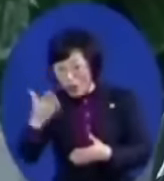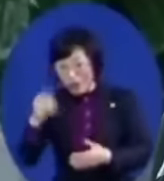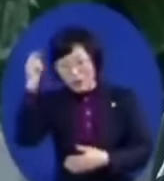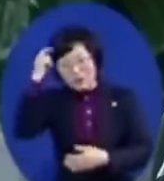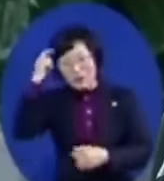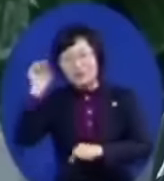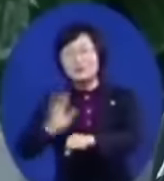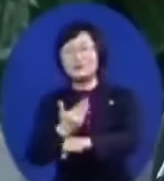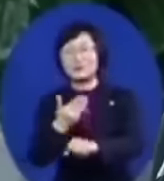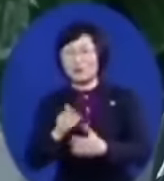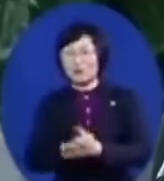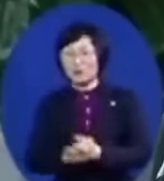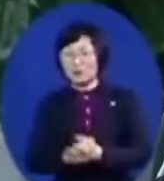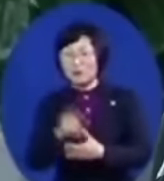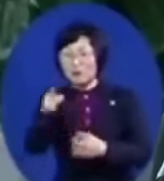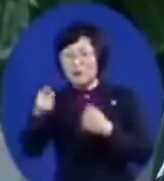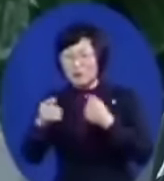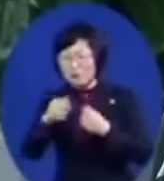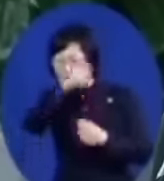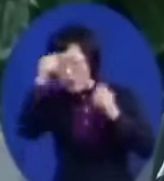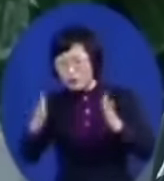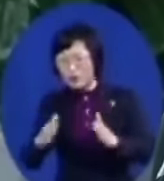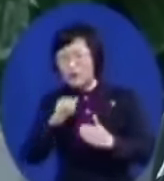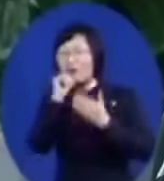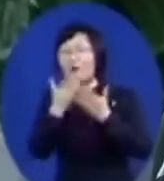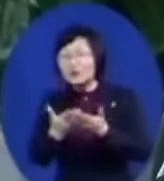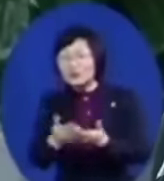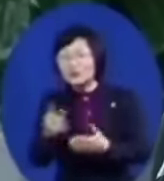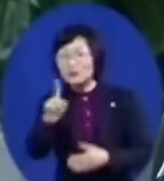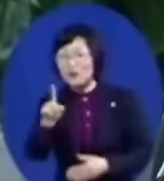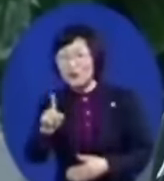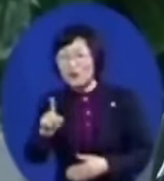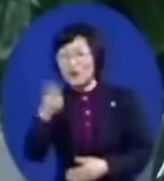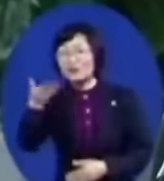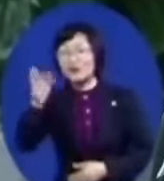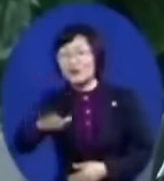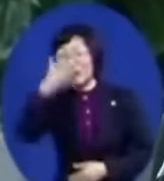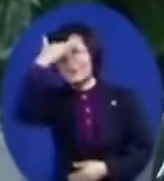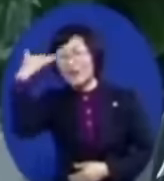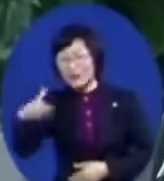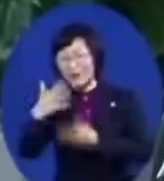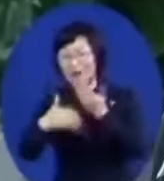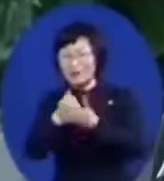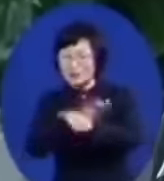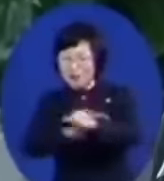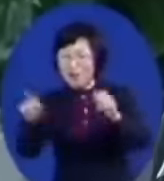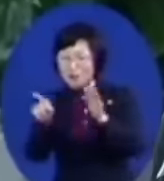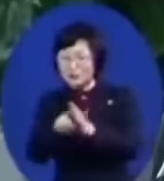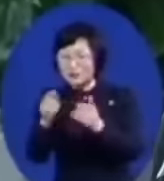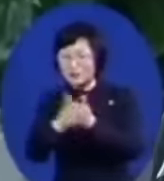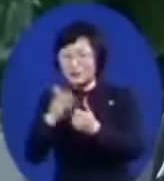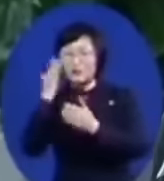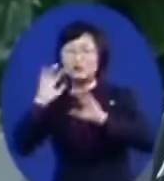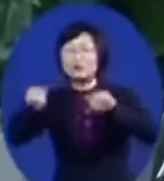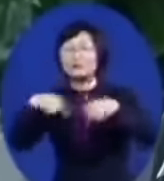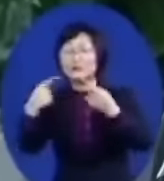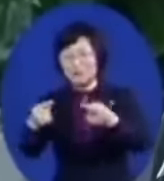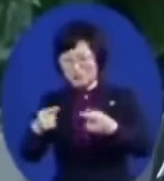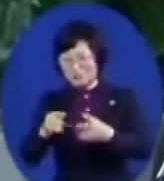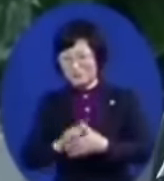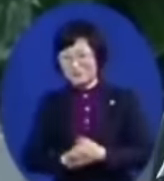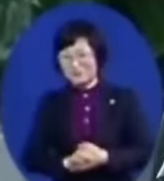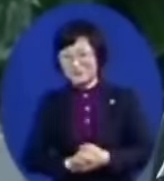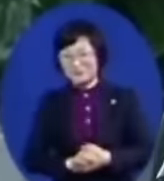생각했단 말이야. 그래서 거지로 살았잖아. 그러나 다행히도 하나님은 잘 믿어서 천당 온 것은 다행이다.